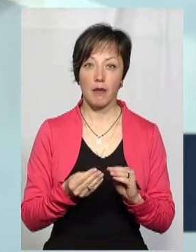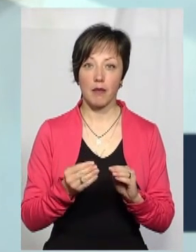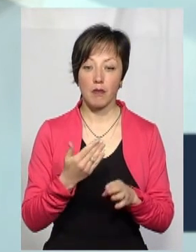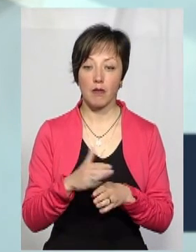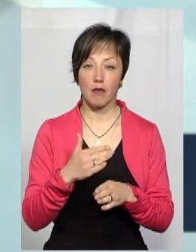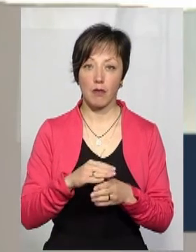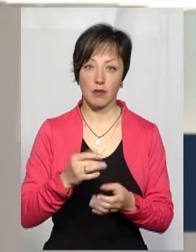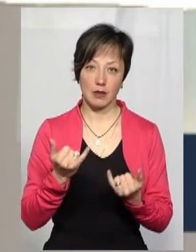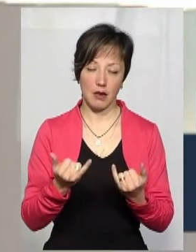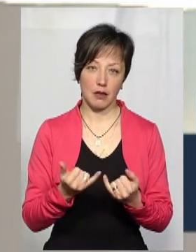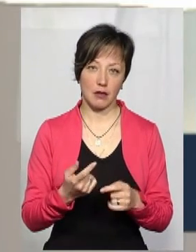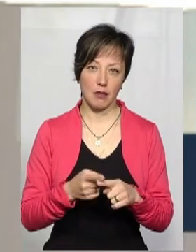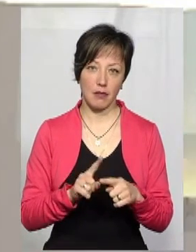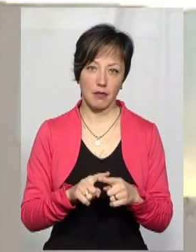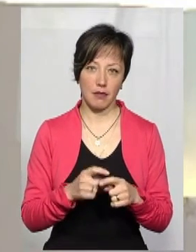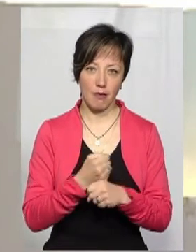зараз.